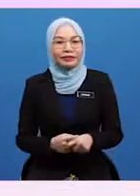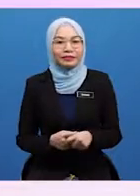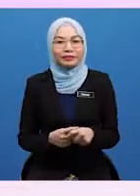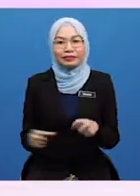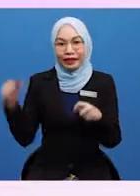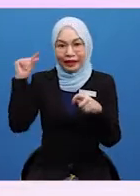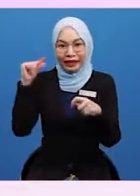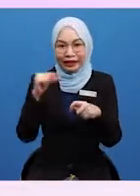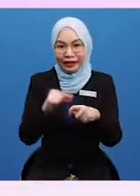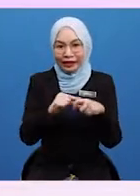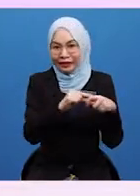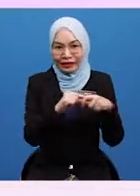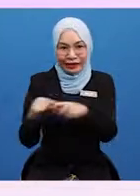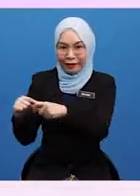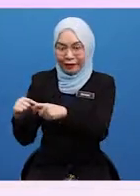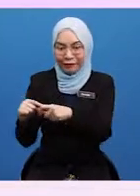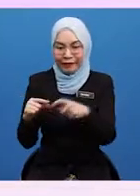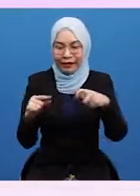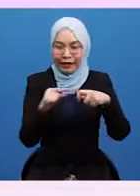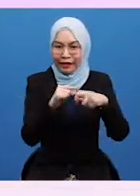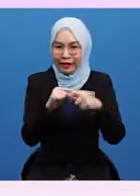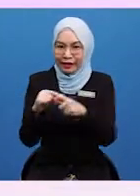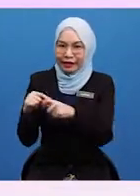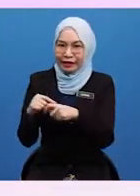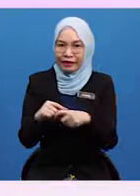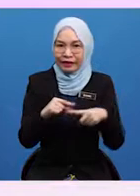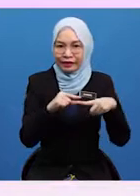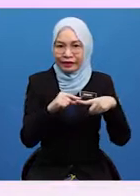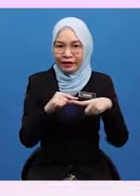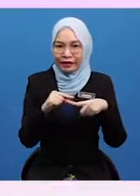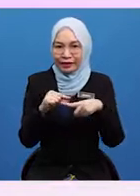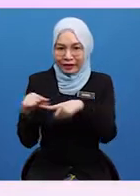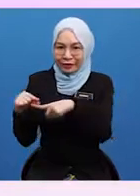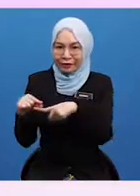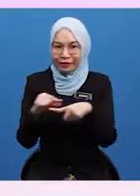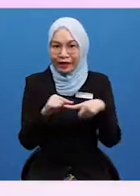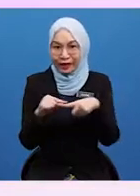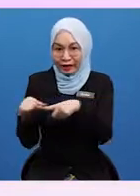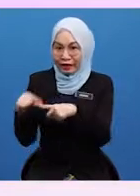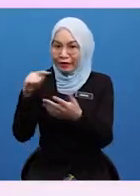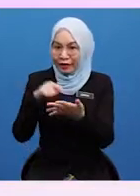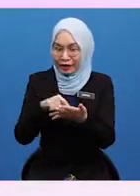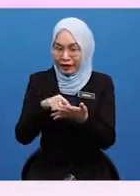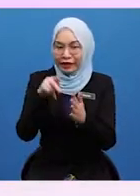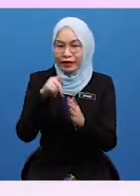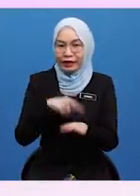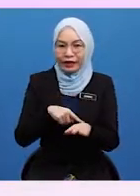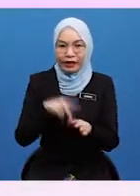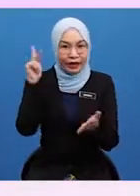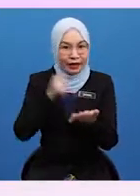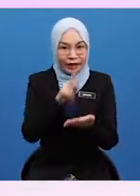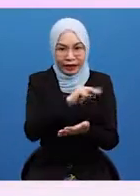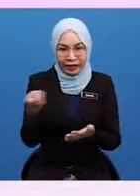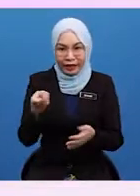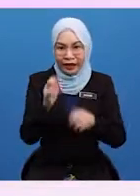telegraf ini merupakan alat yang diperkenalkan oleh PH British pada